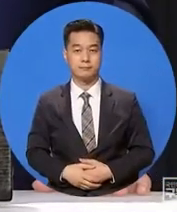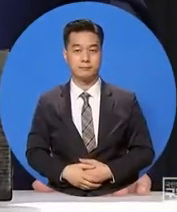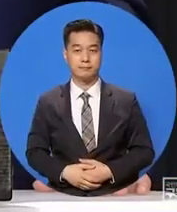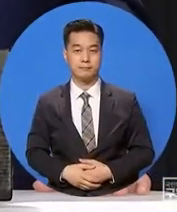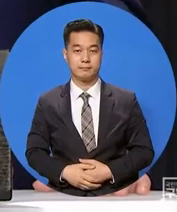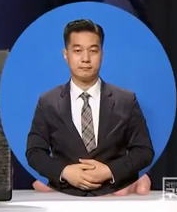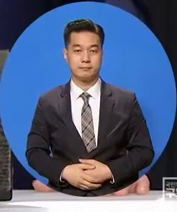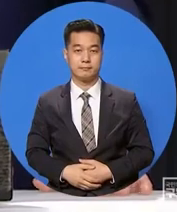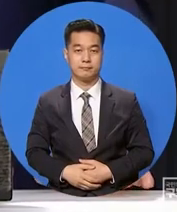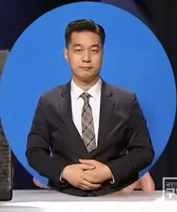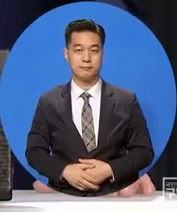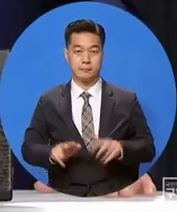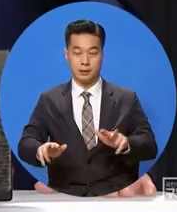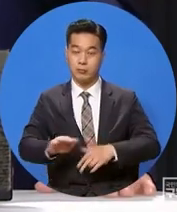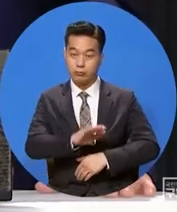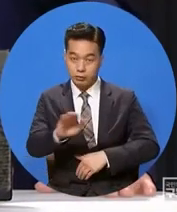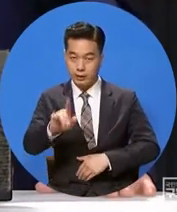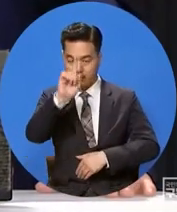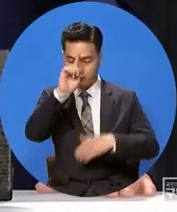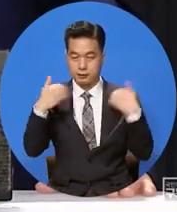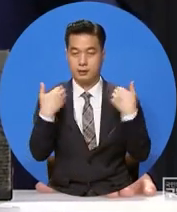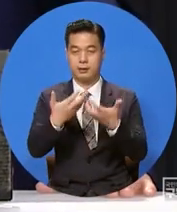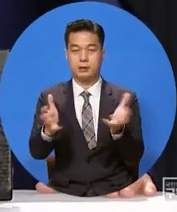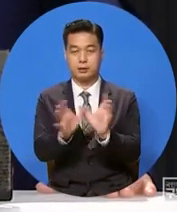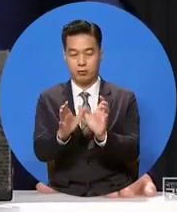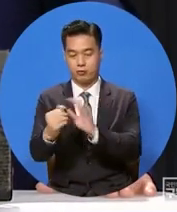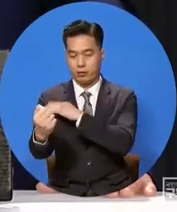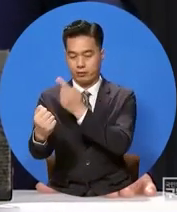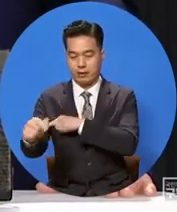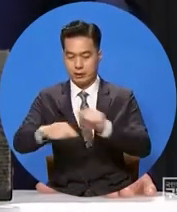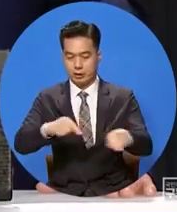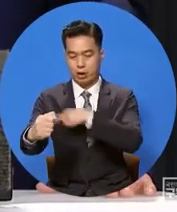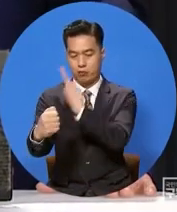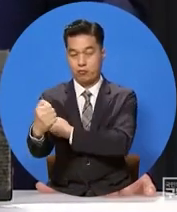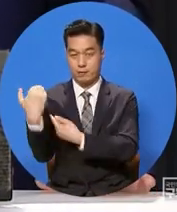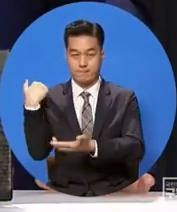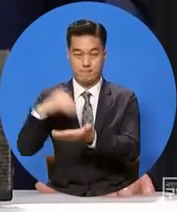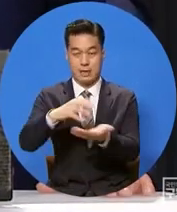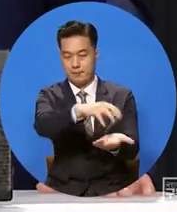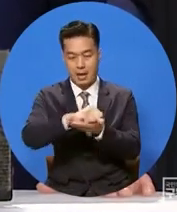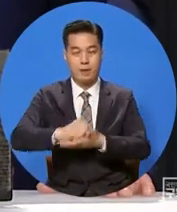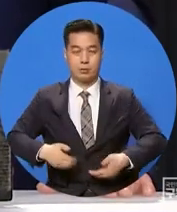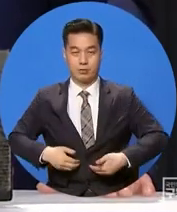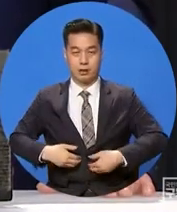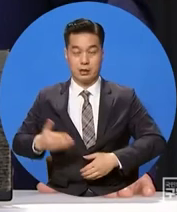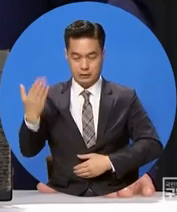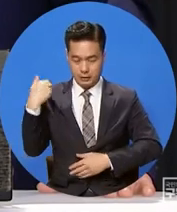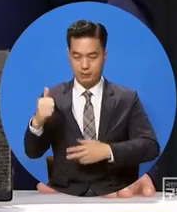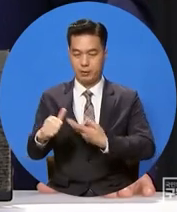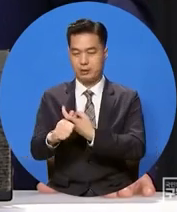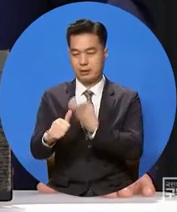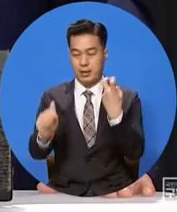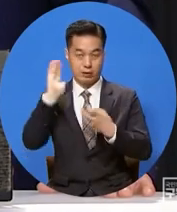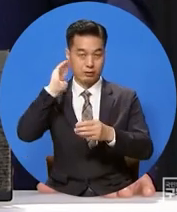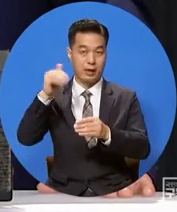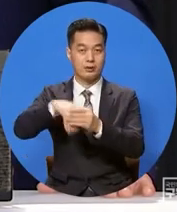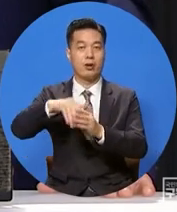지금 이제 우리가 정권을 찾아와야 되지 않습니까? 네네. 저도 지난 탄핵 대선 때 나갔을 네네.